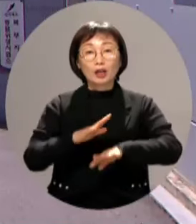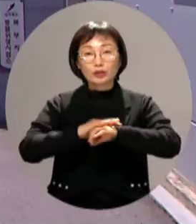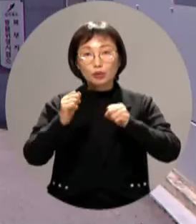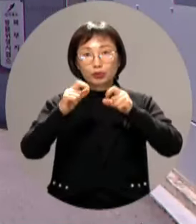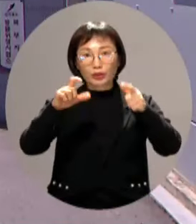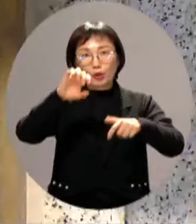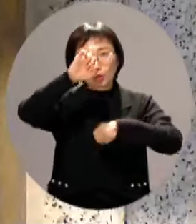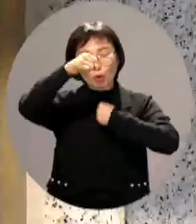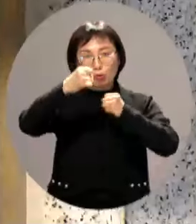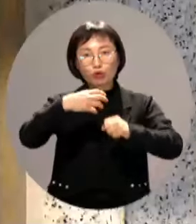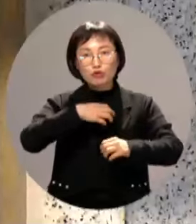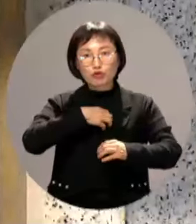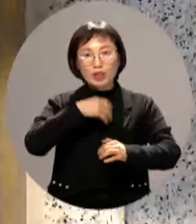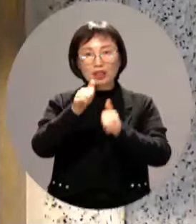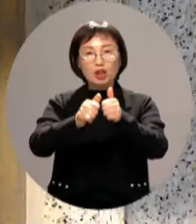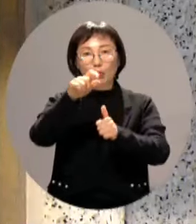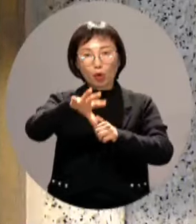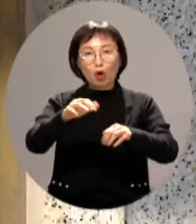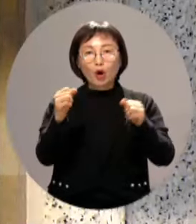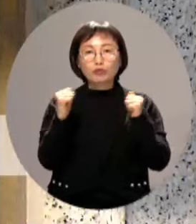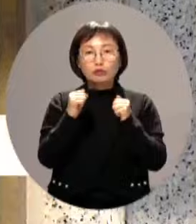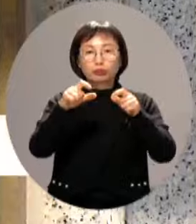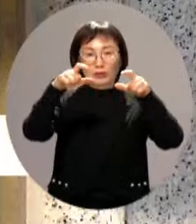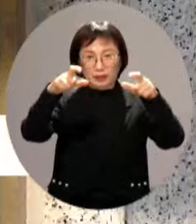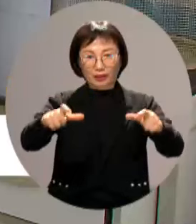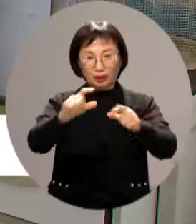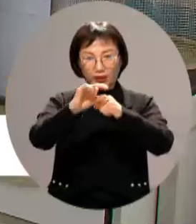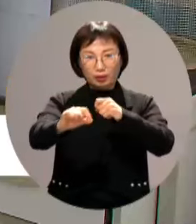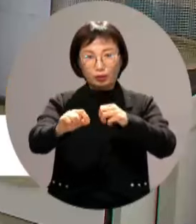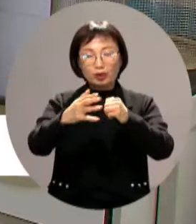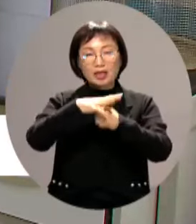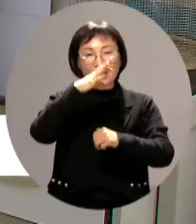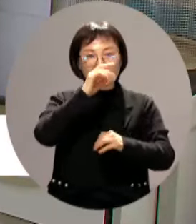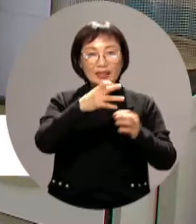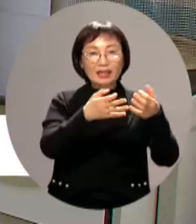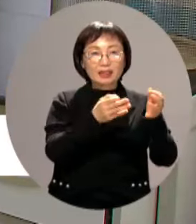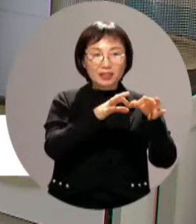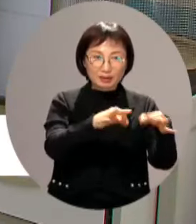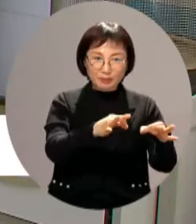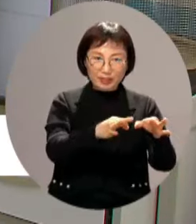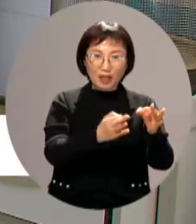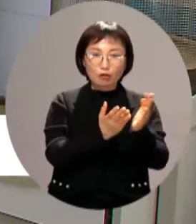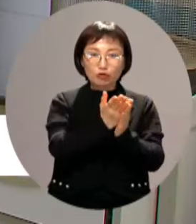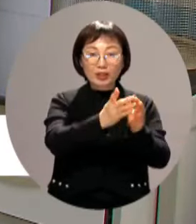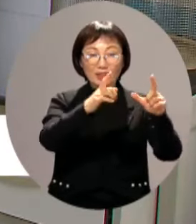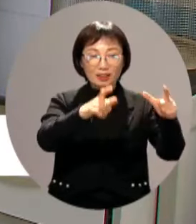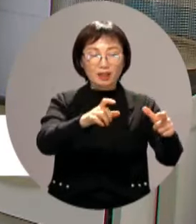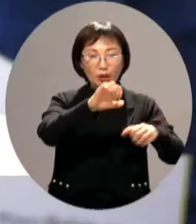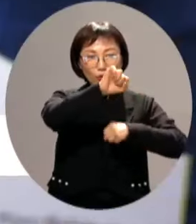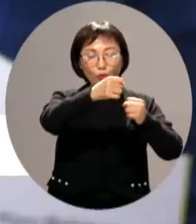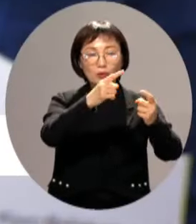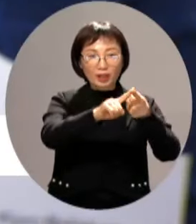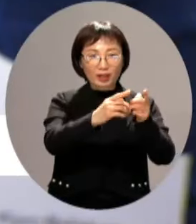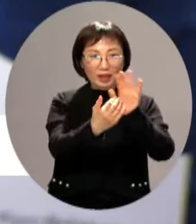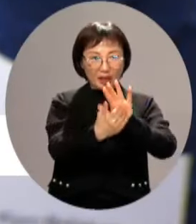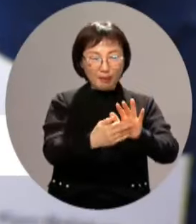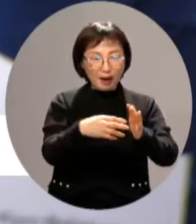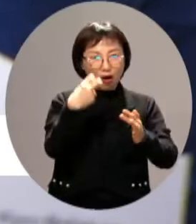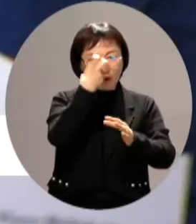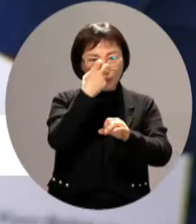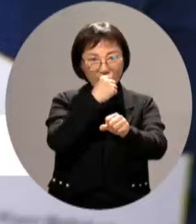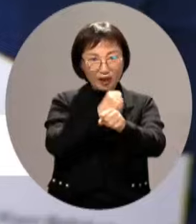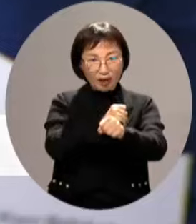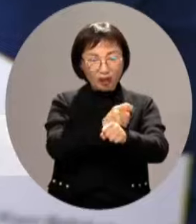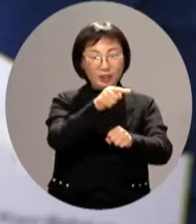전라북도 동물위생시험소 북부지소입니다. 익산과 김제, 군산 지역의 가축질병 예방과 진단, 관할